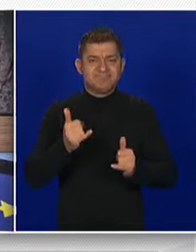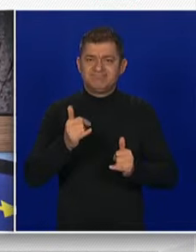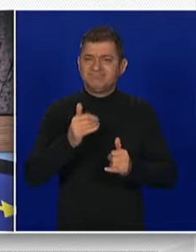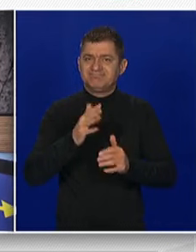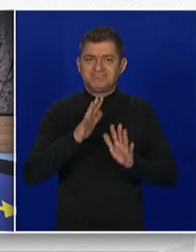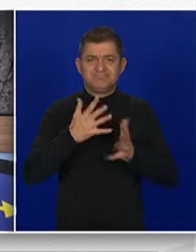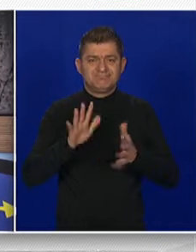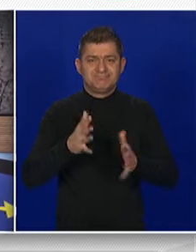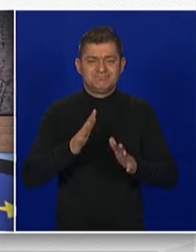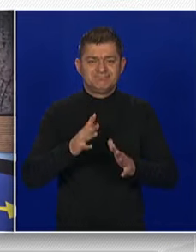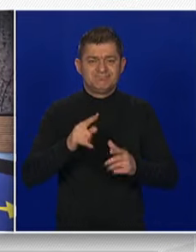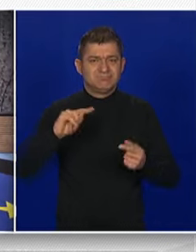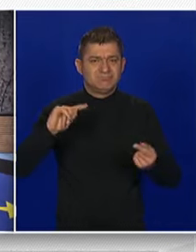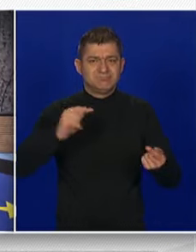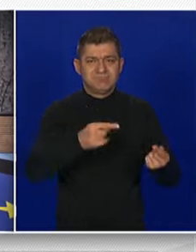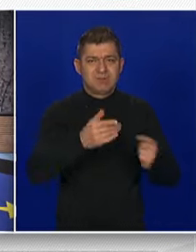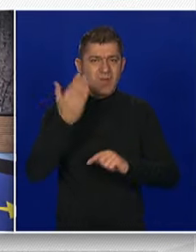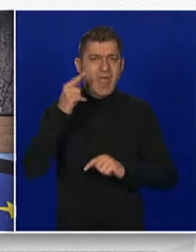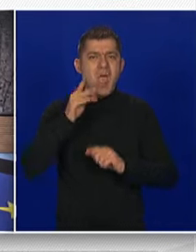postoji.